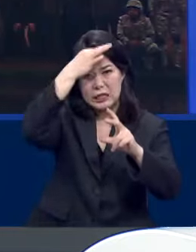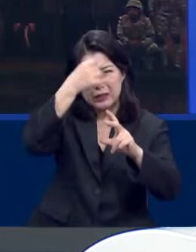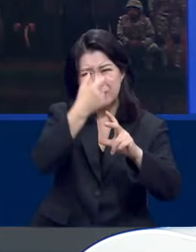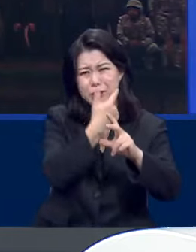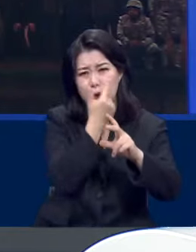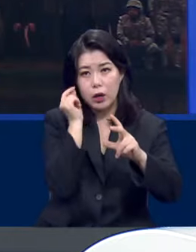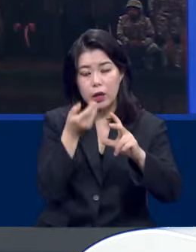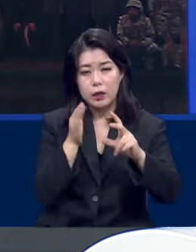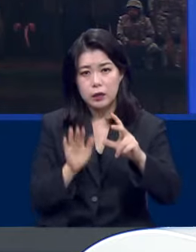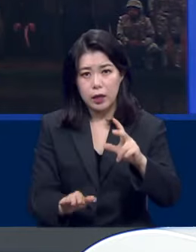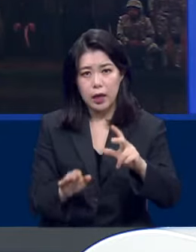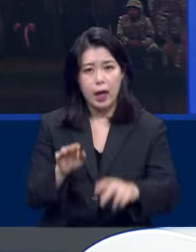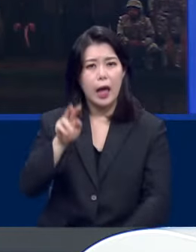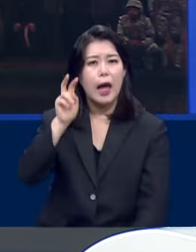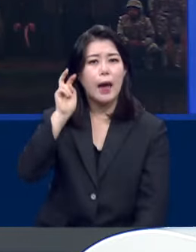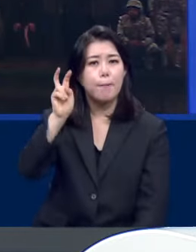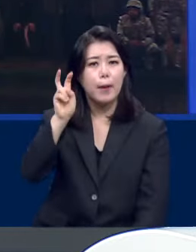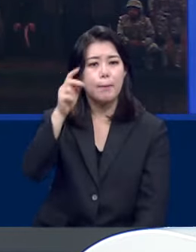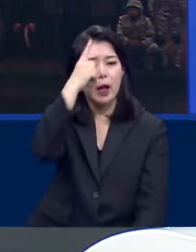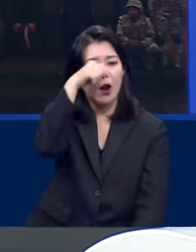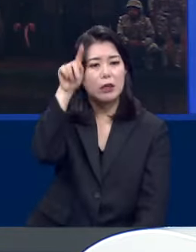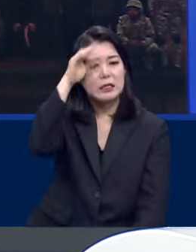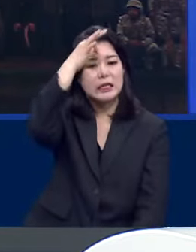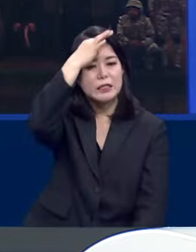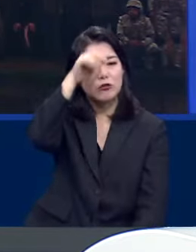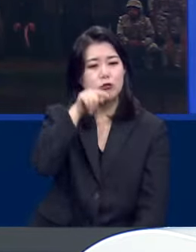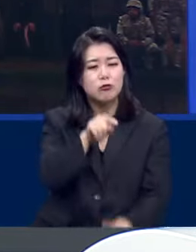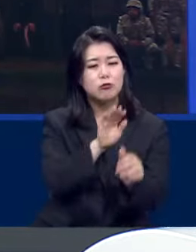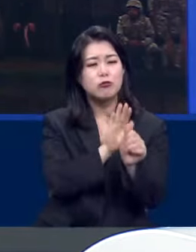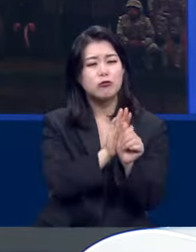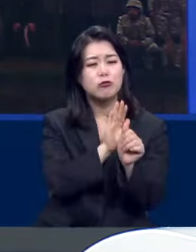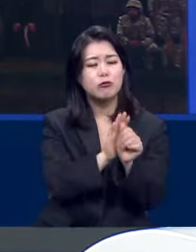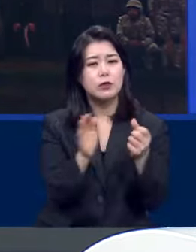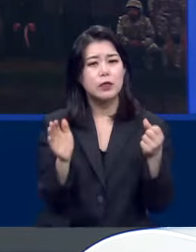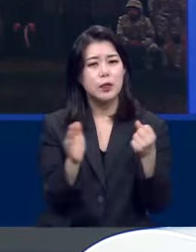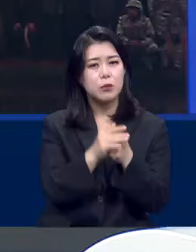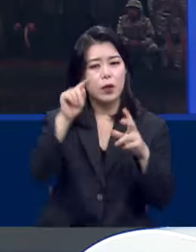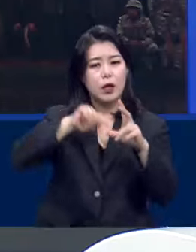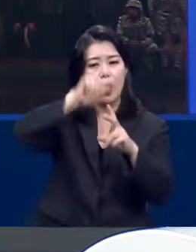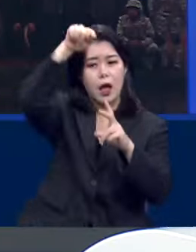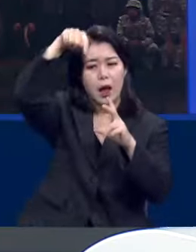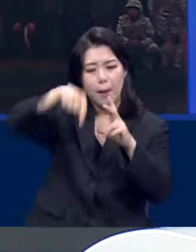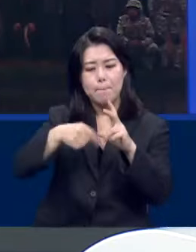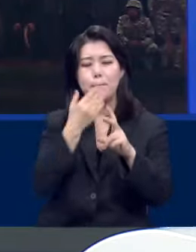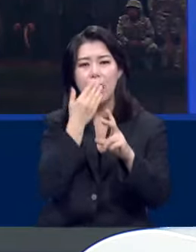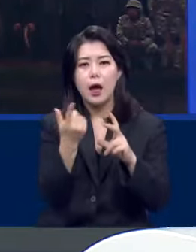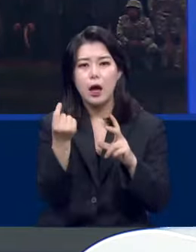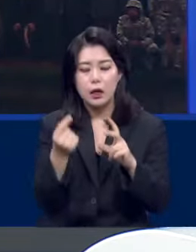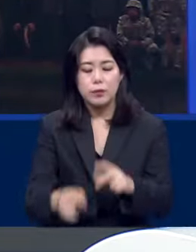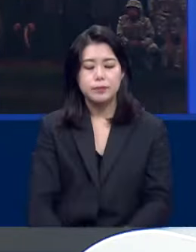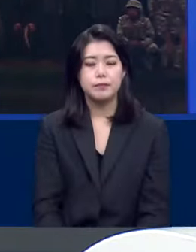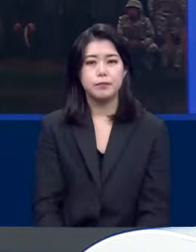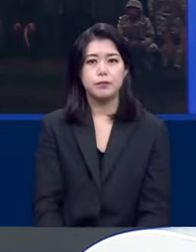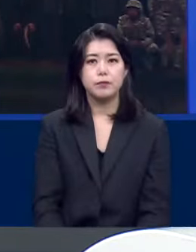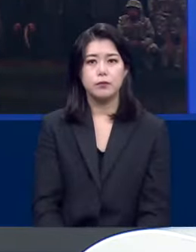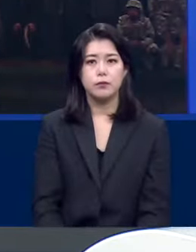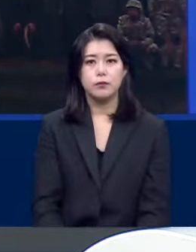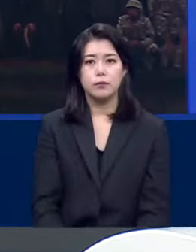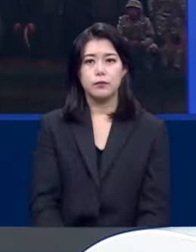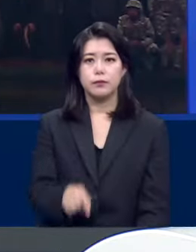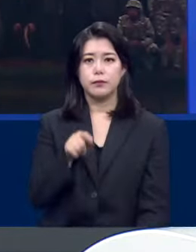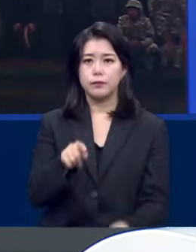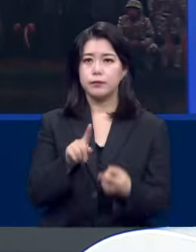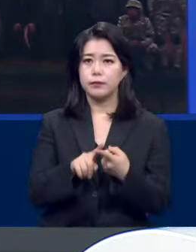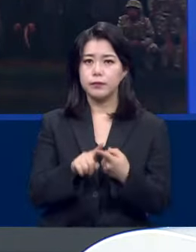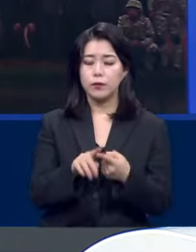추측컨데 추측컨데 러시아 기술이 여기에 들어간 거 아니겠느냐라는 말씀을 지금 하셨습니다 사실요 얘기에